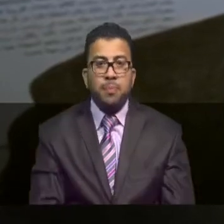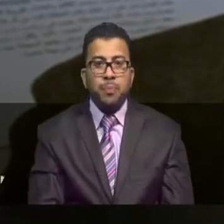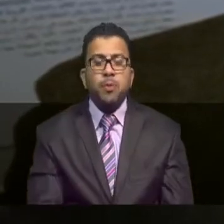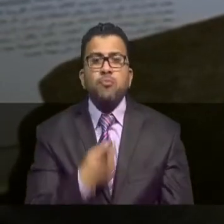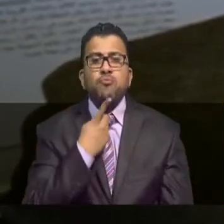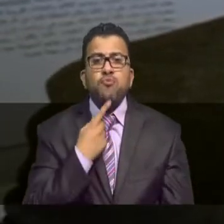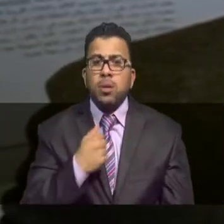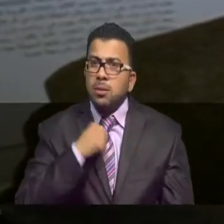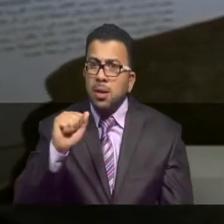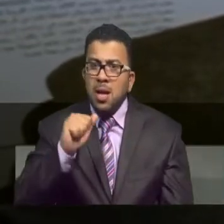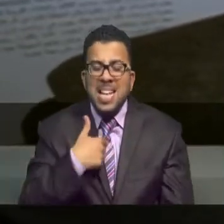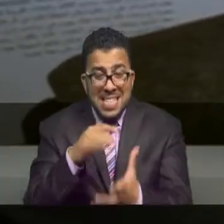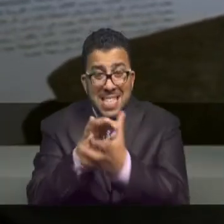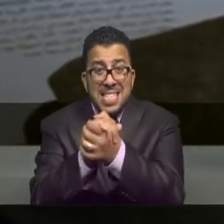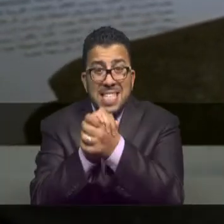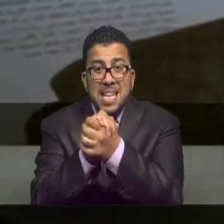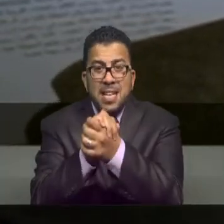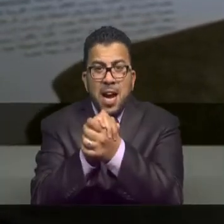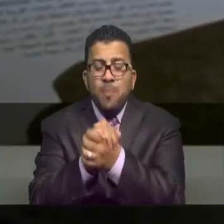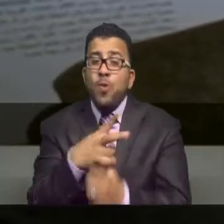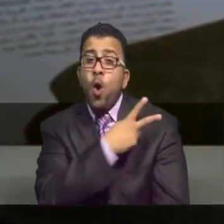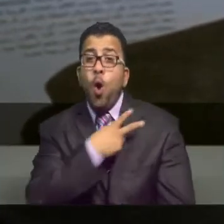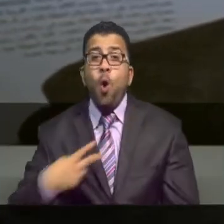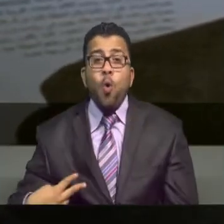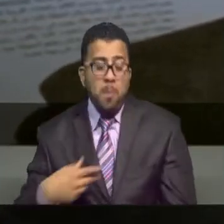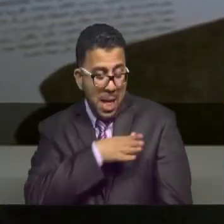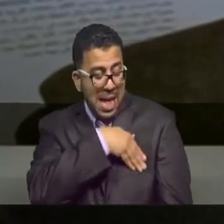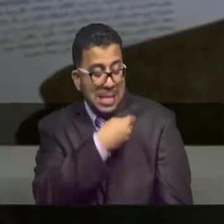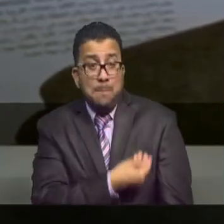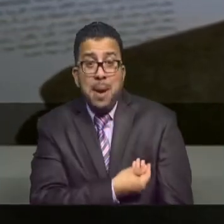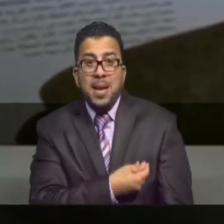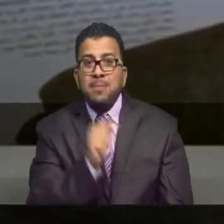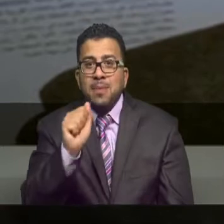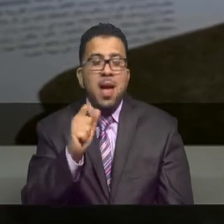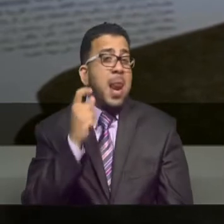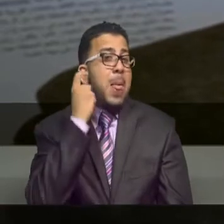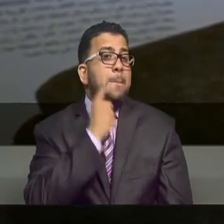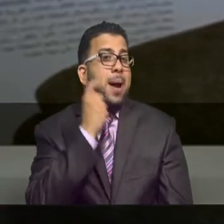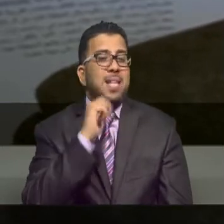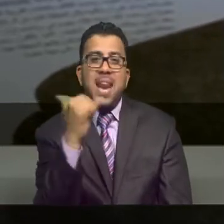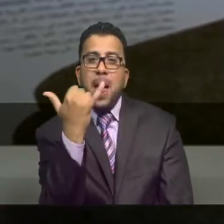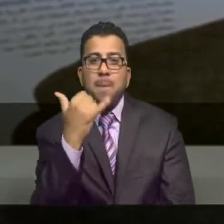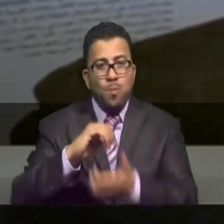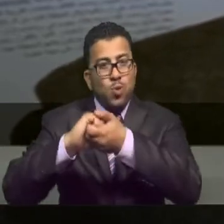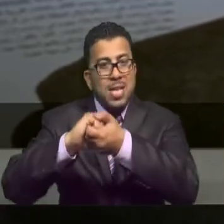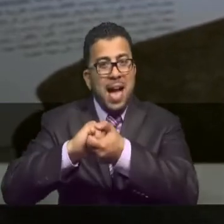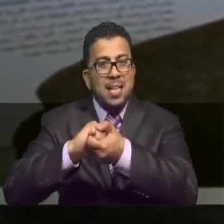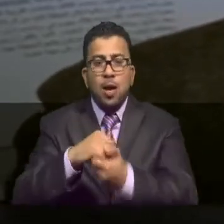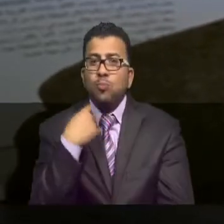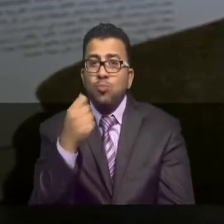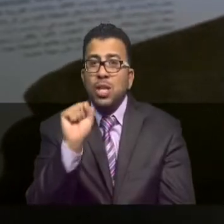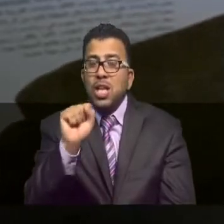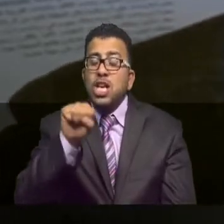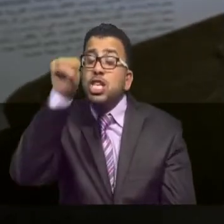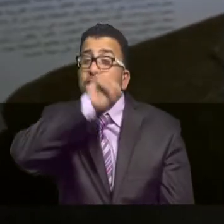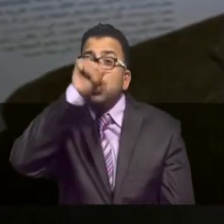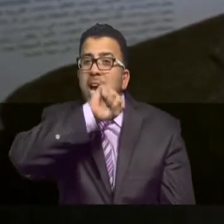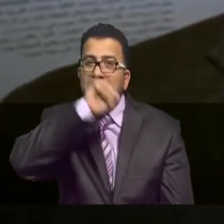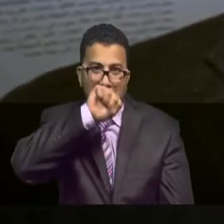أود التعبير عن عمق الصداقة التي تكنها الحكومة الإسبانية لحكومة الإمارات العربية المتحدة وبشكل خاص لإمارة